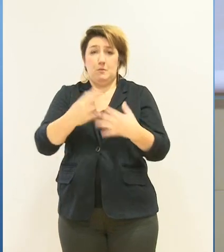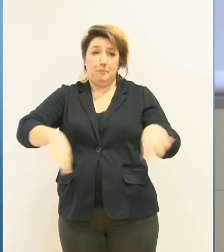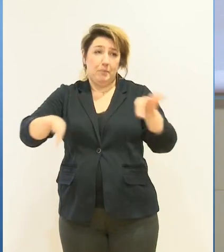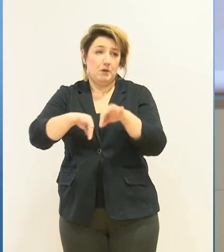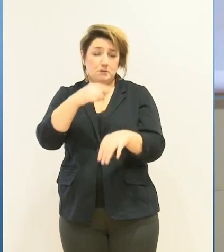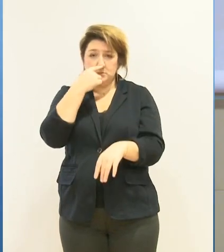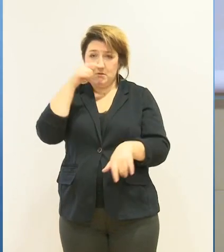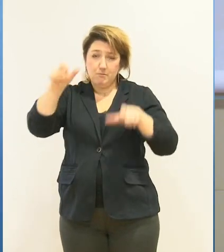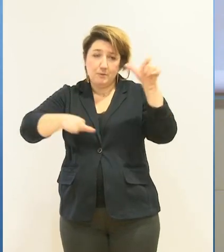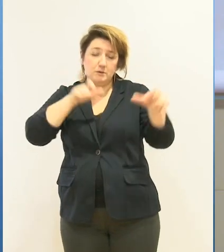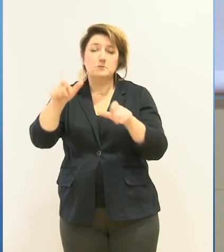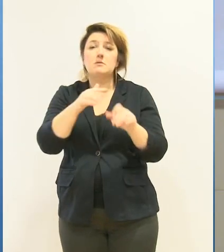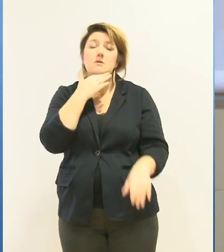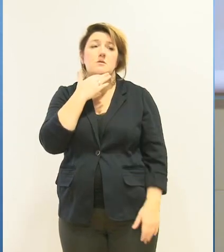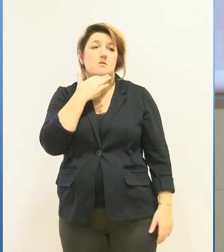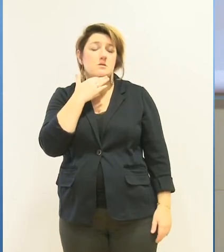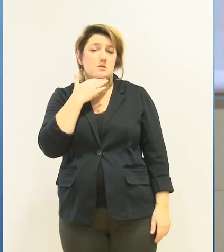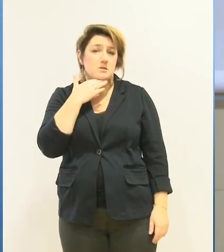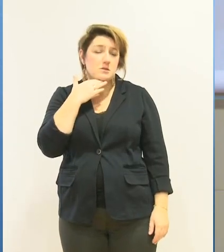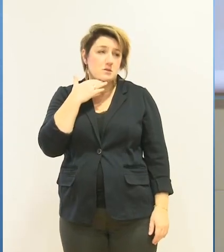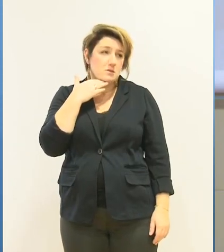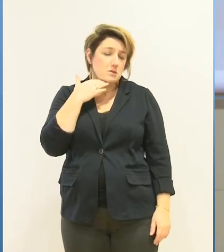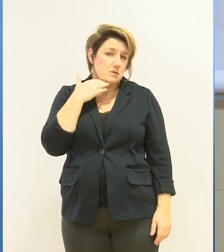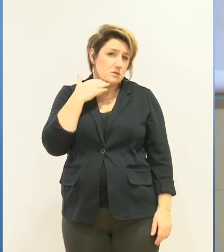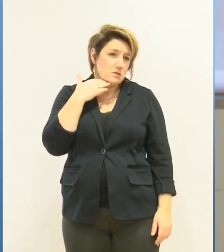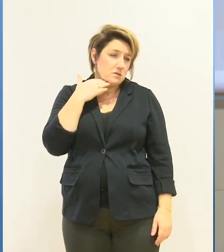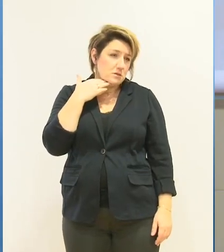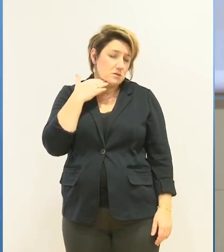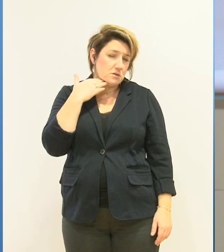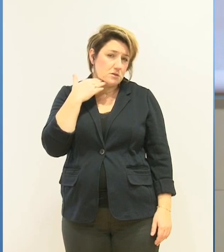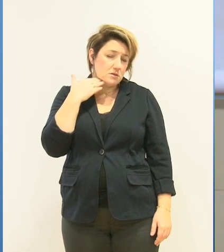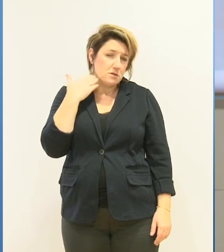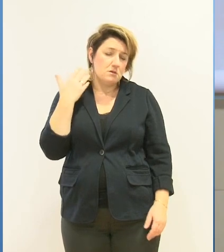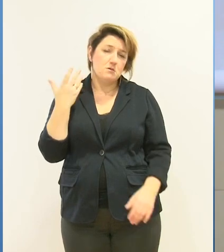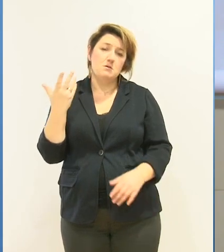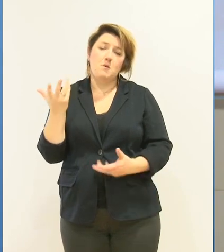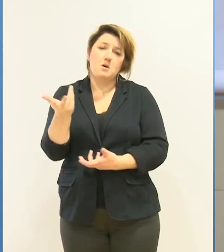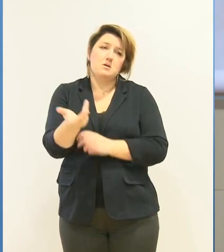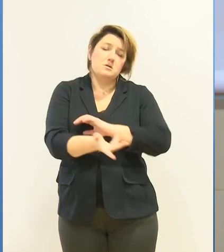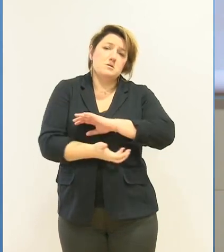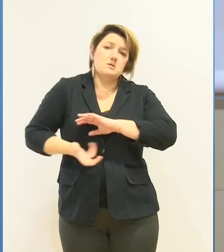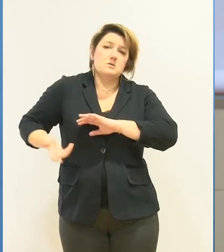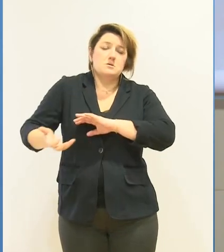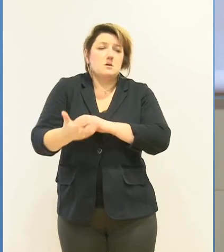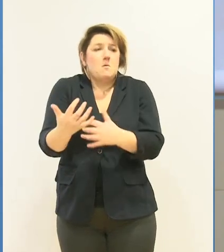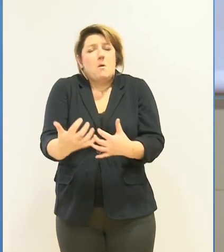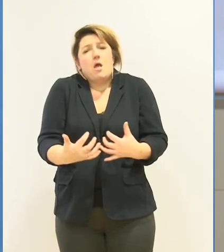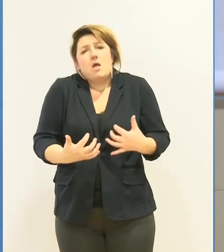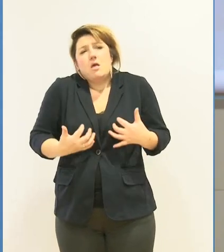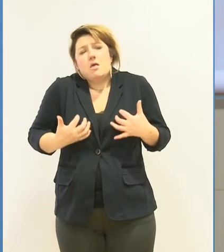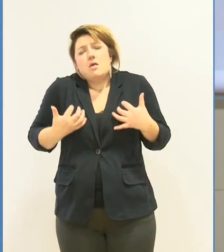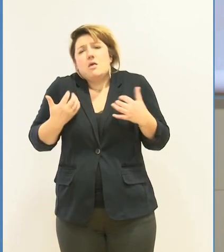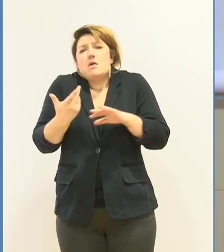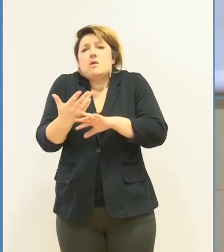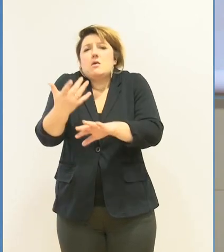par une colère qui vient de loin portée par toutes celles et ceux que le marché et